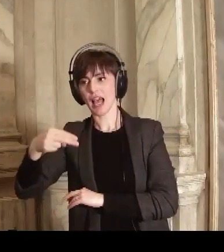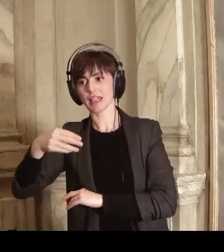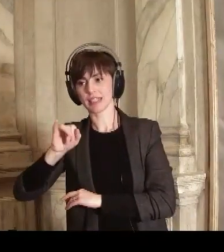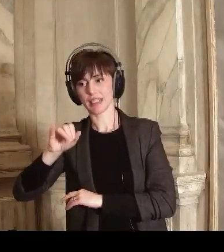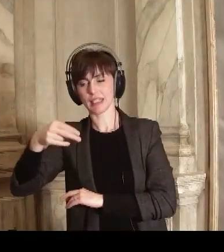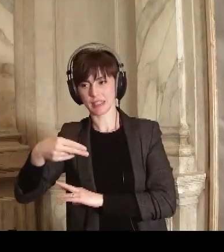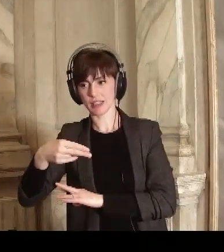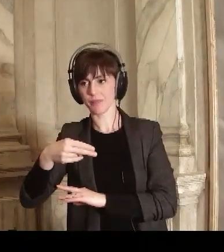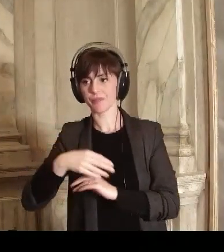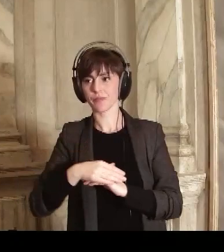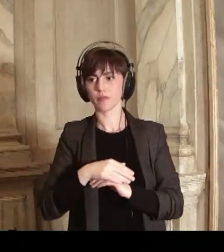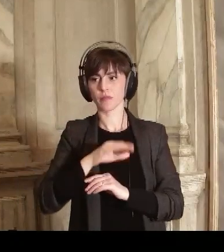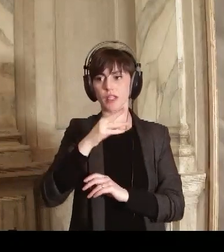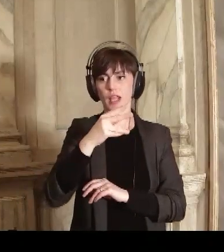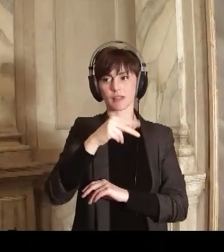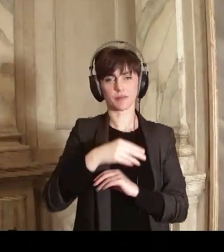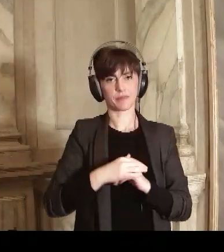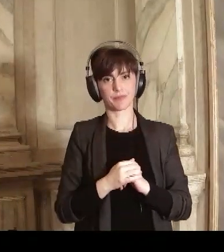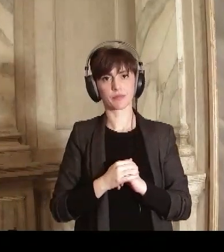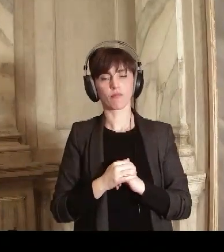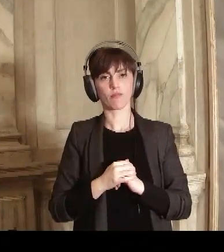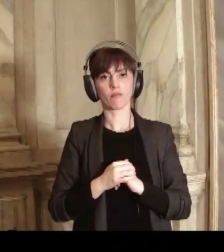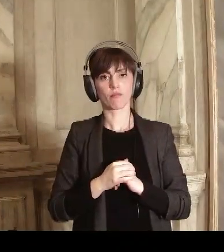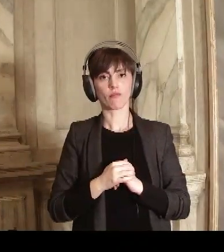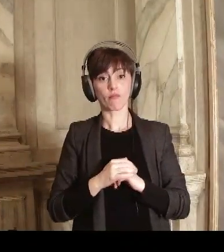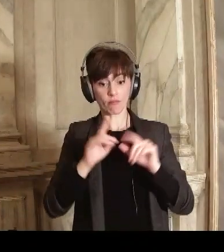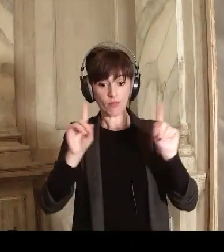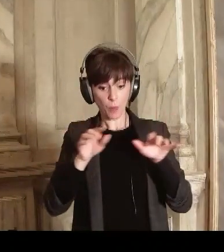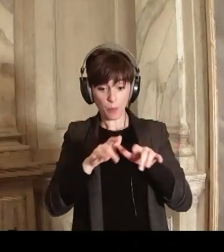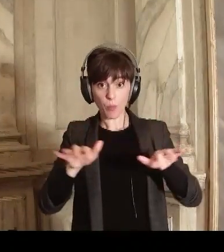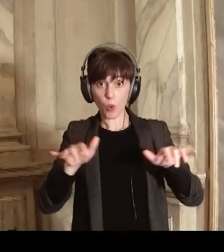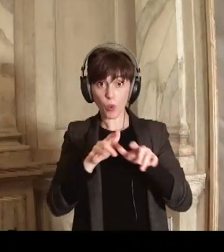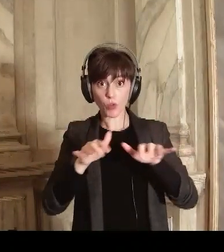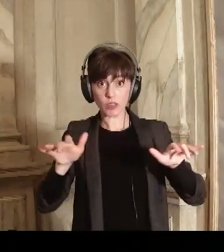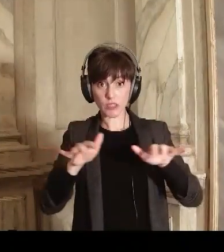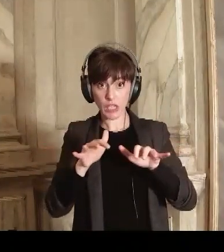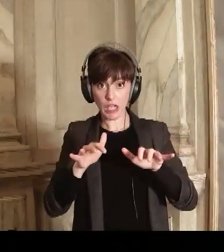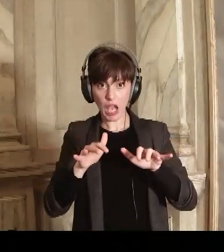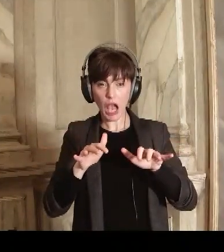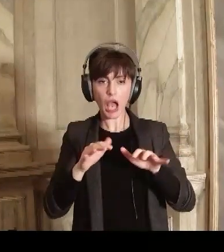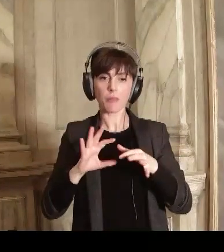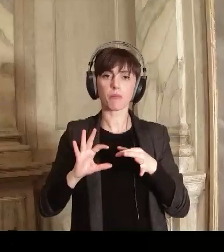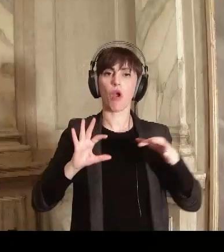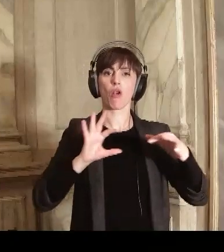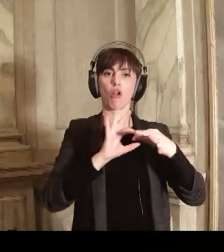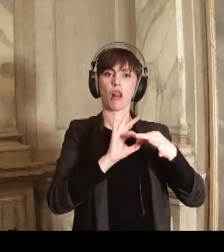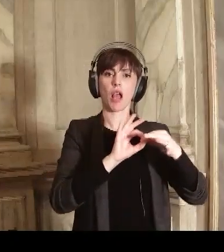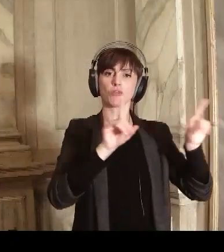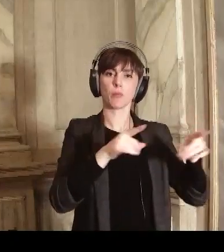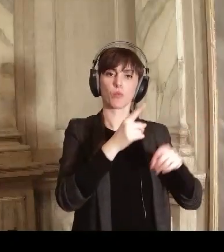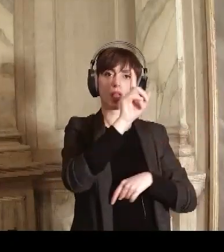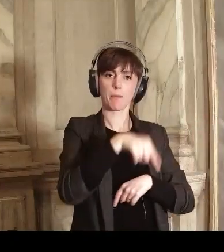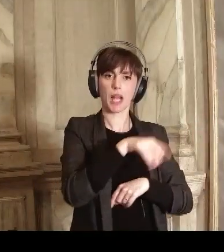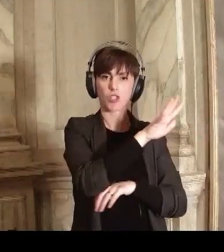Scuola di San Marco del 1500 e al termine Stilus Fantasticus, coniato da Johan Mattheson